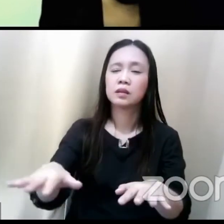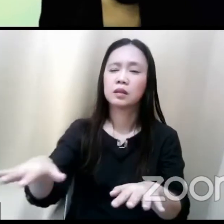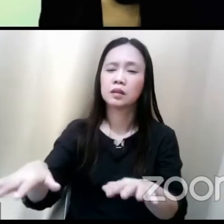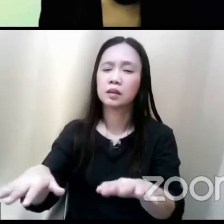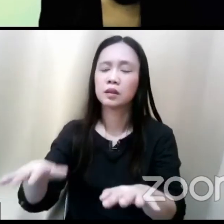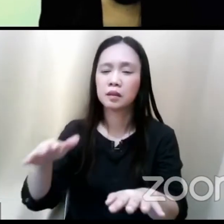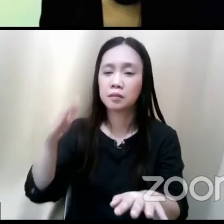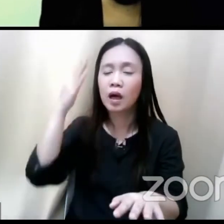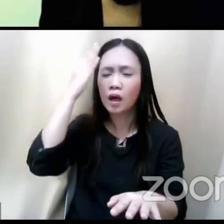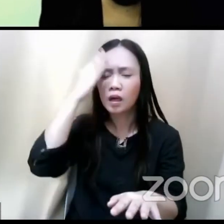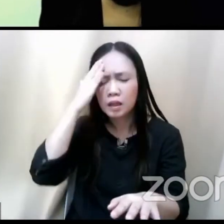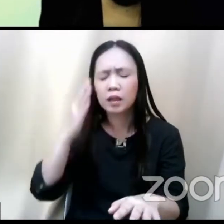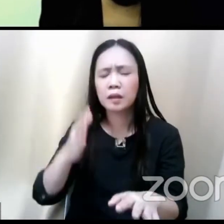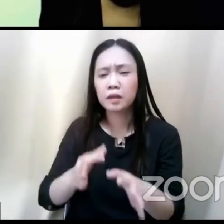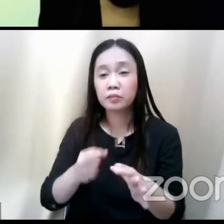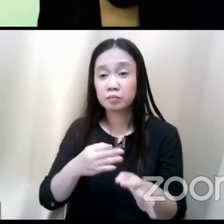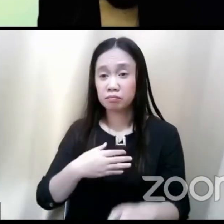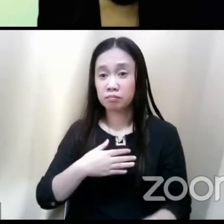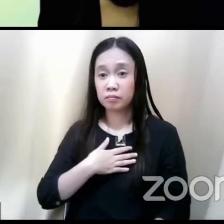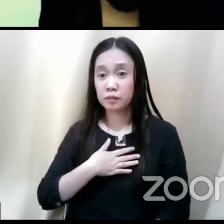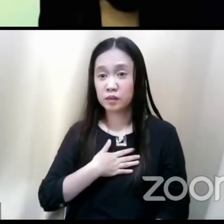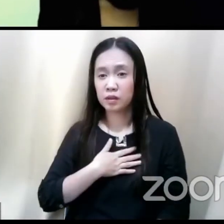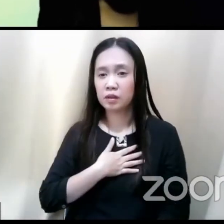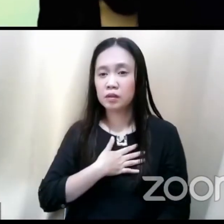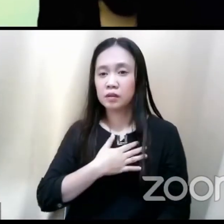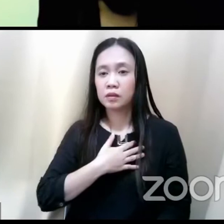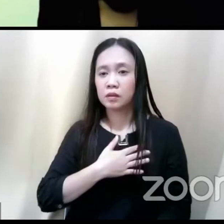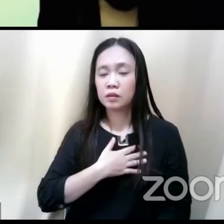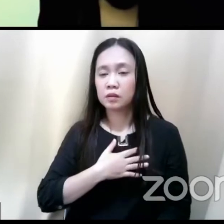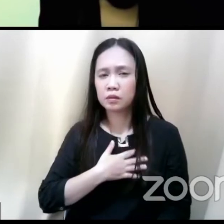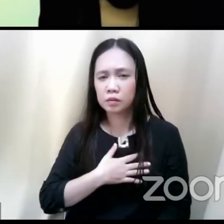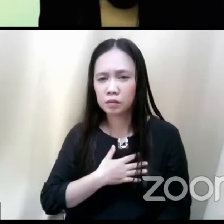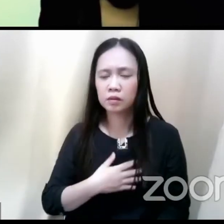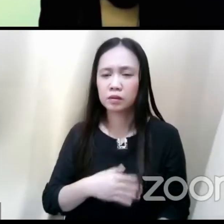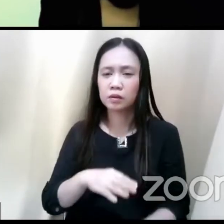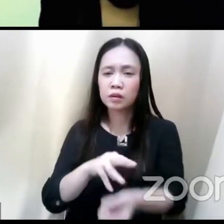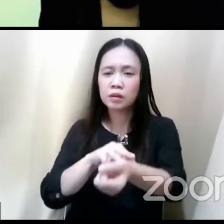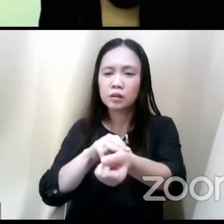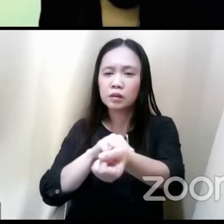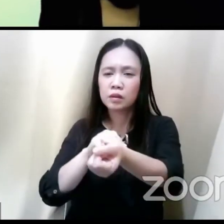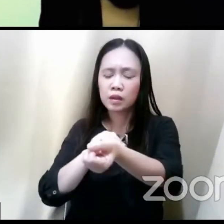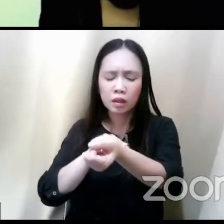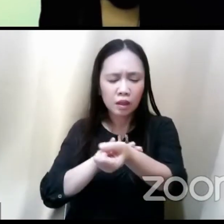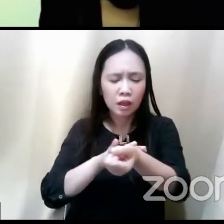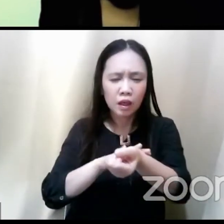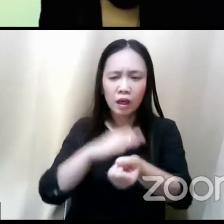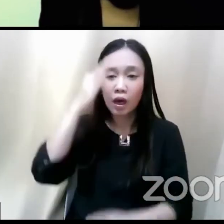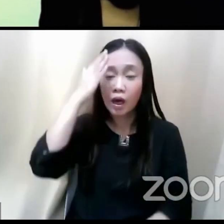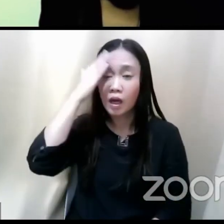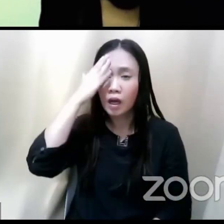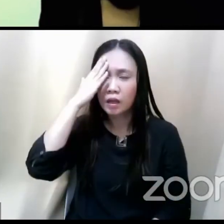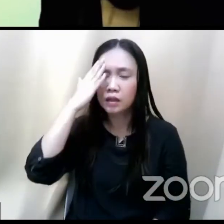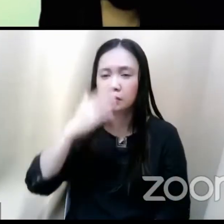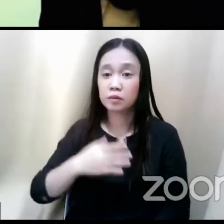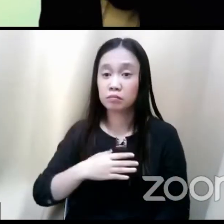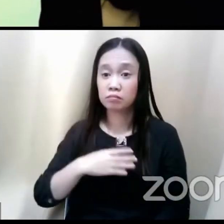tao ba ay humihinga or wala ng pulso. Okay, kaya naman nilang hanapin kung saan ang sentro ng dibdib at kaya naman nila